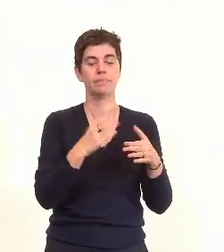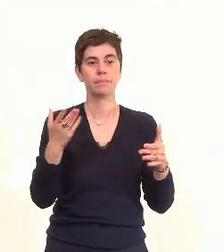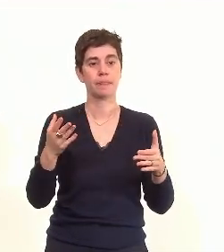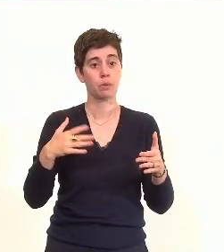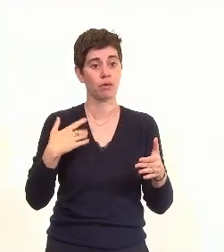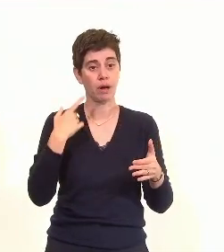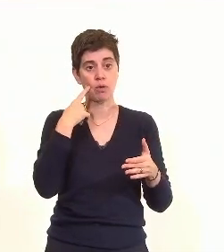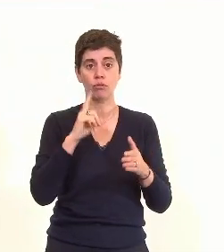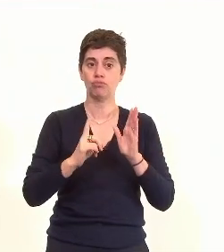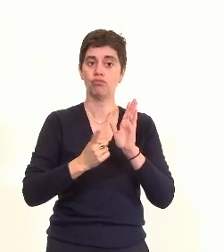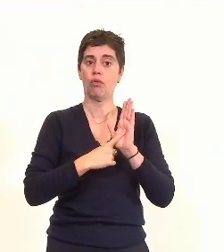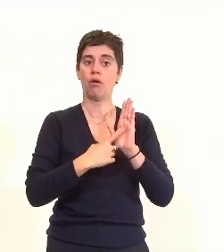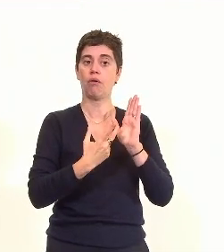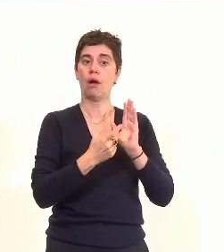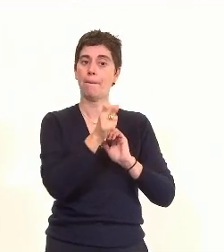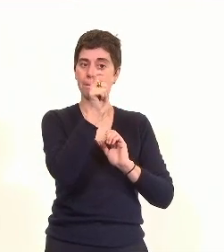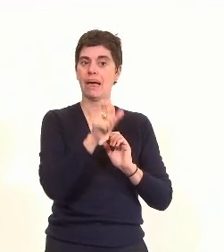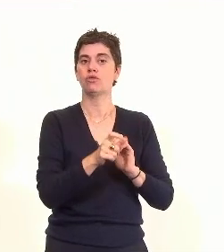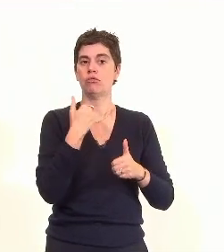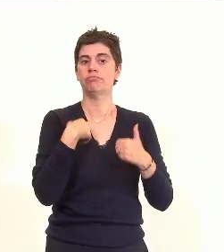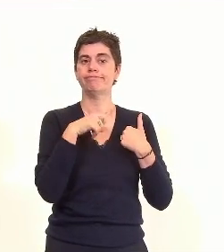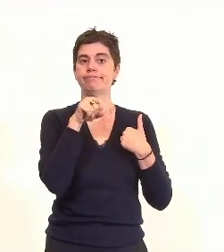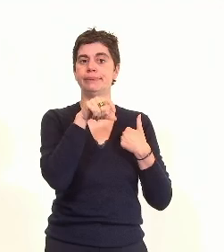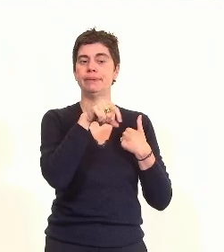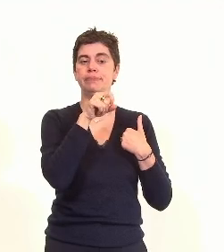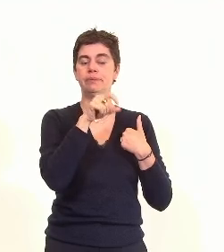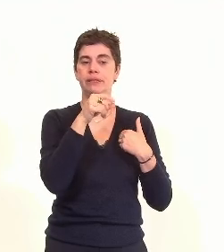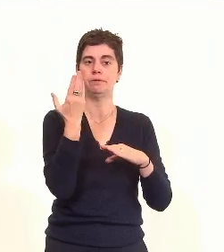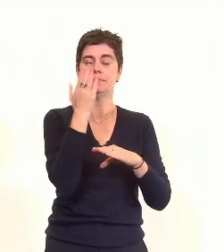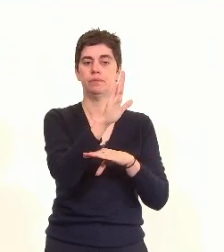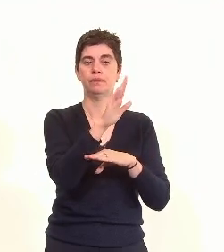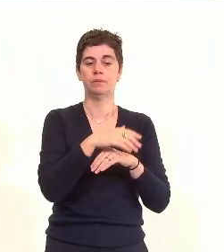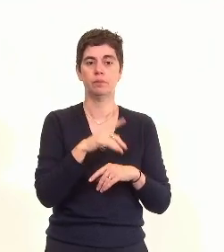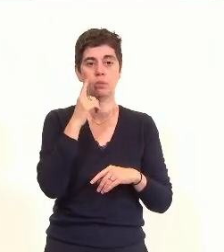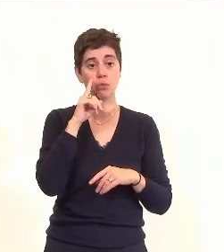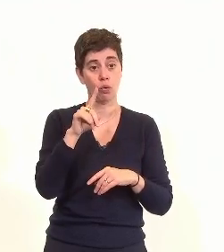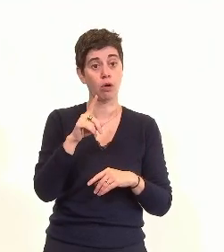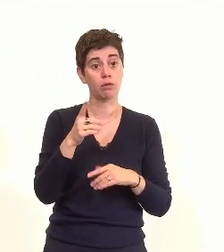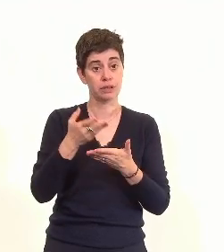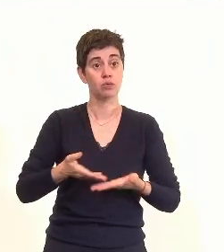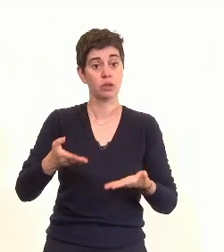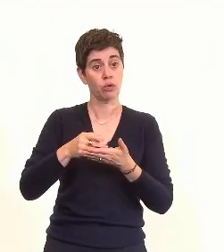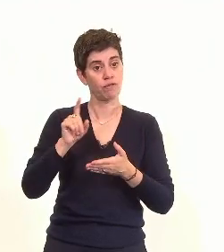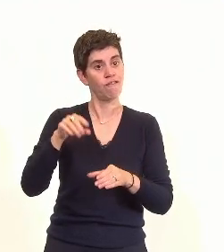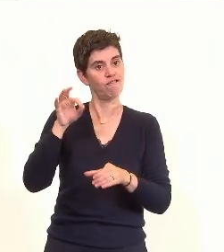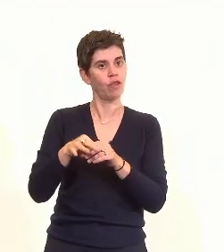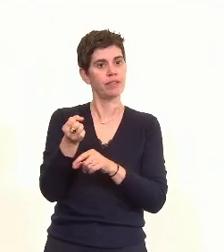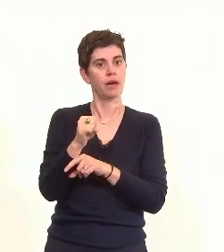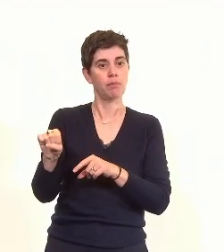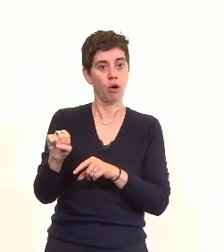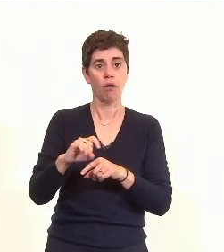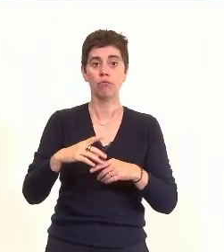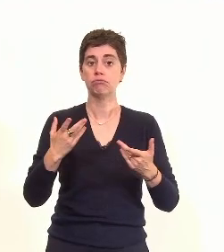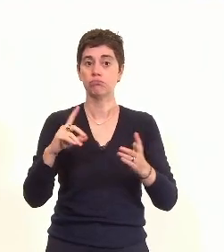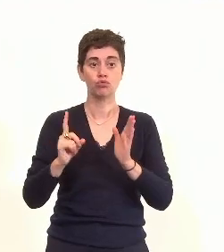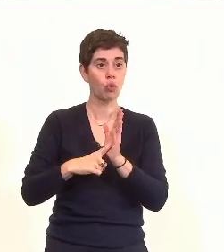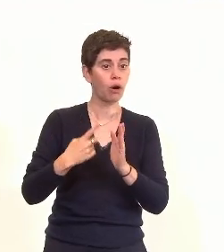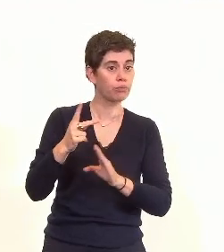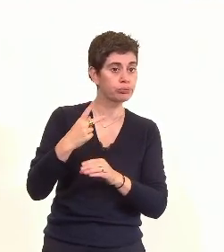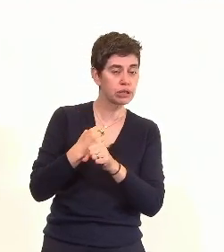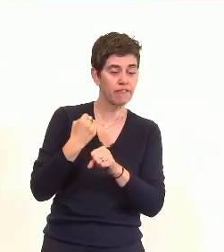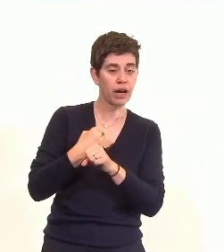droits des personnes concernées dans le contexte citoyen du vote d'abord, mais aussi des droits des travailleurs et des droits